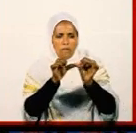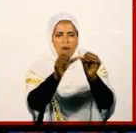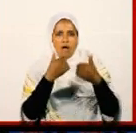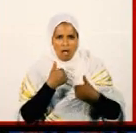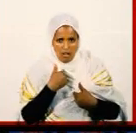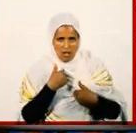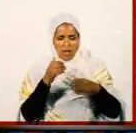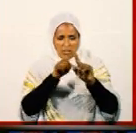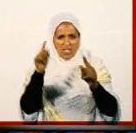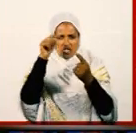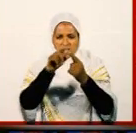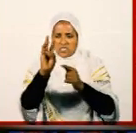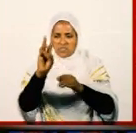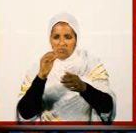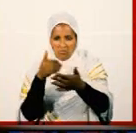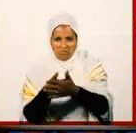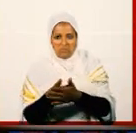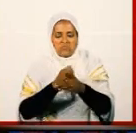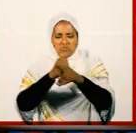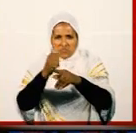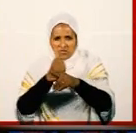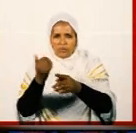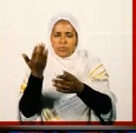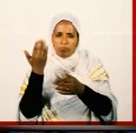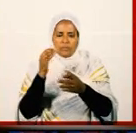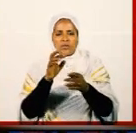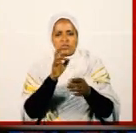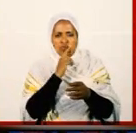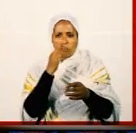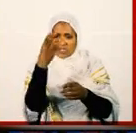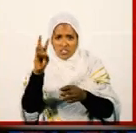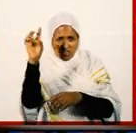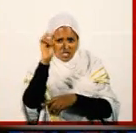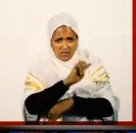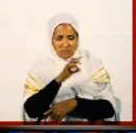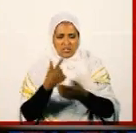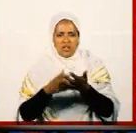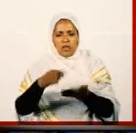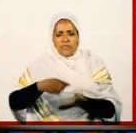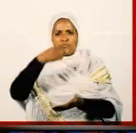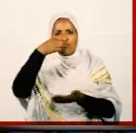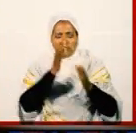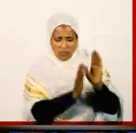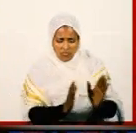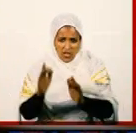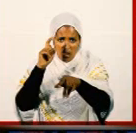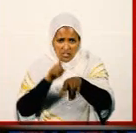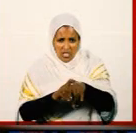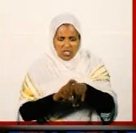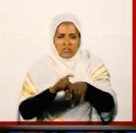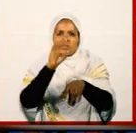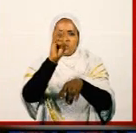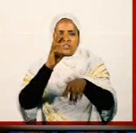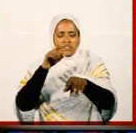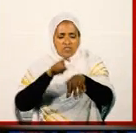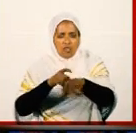ይጾማል፣ በተለይ እስከ ስድስት ሰዓት። በፍልሰታ ጾም ግን ላስቆርበው ሳዘጋጀው